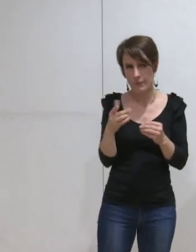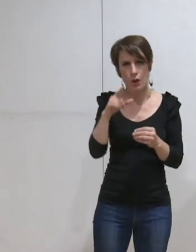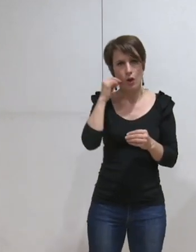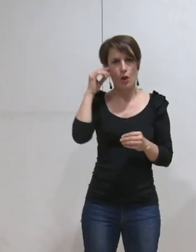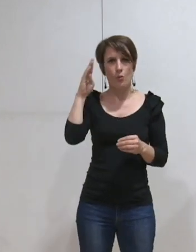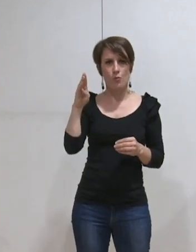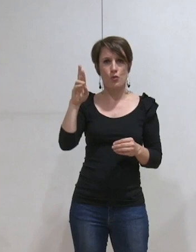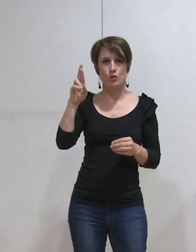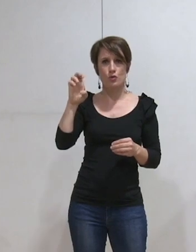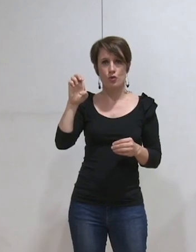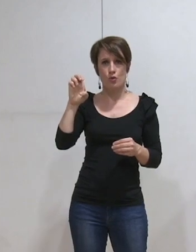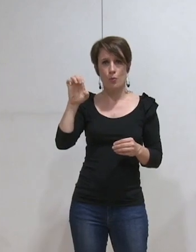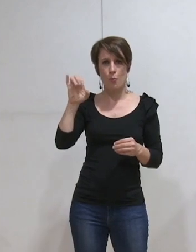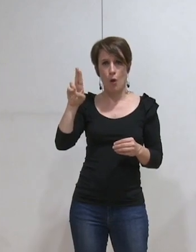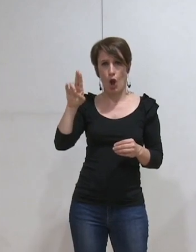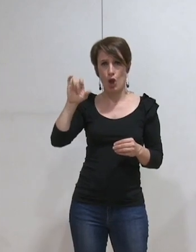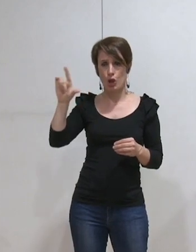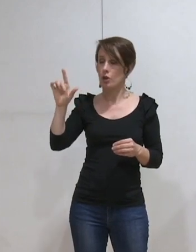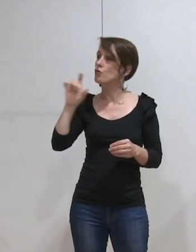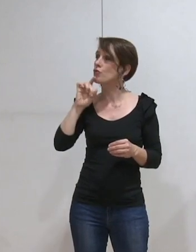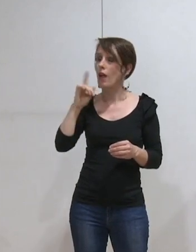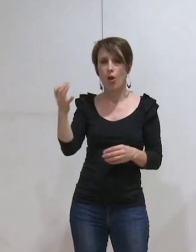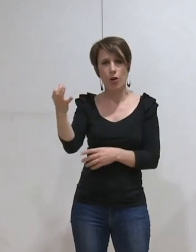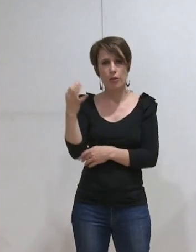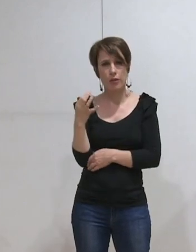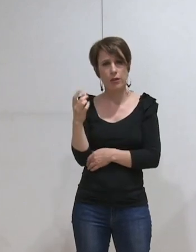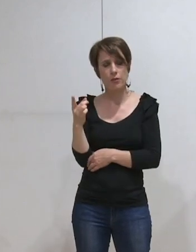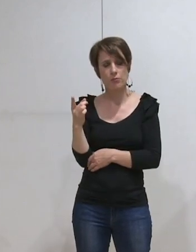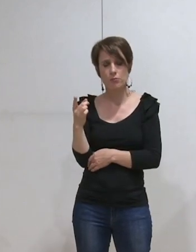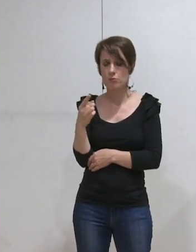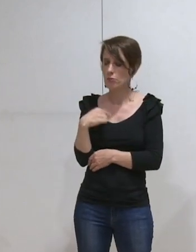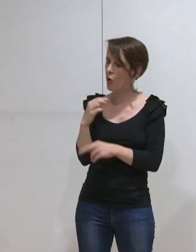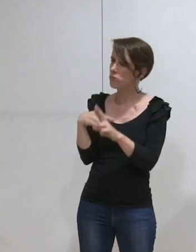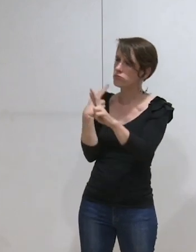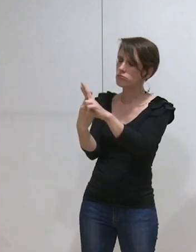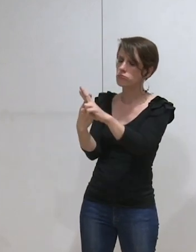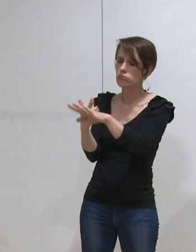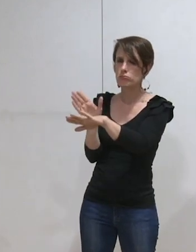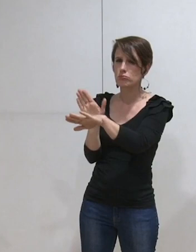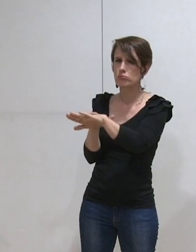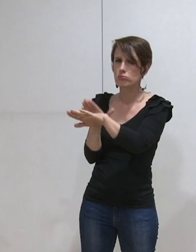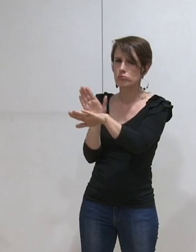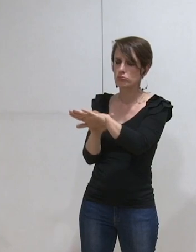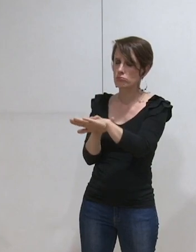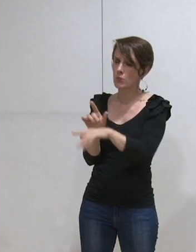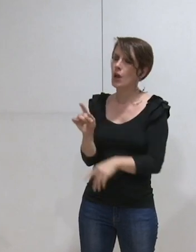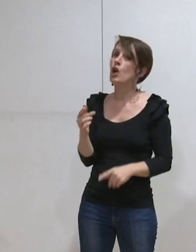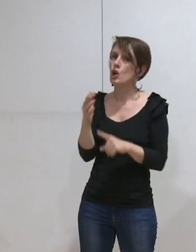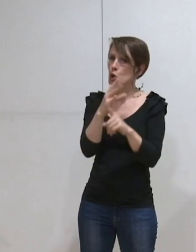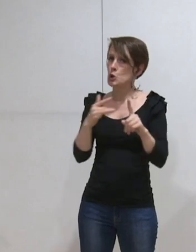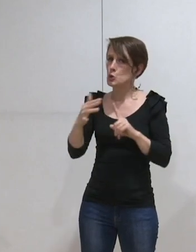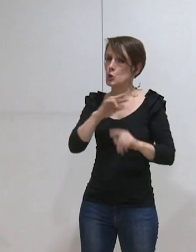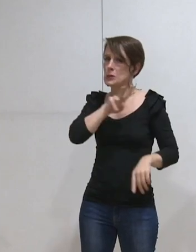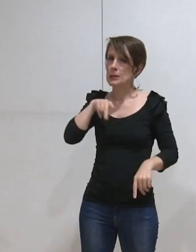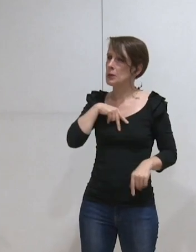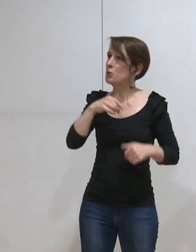breu tout à l'heure et souligner que la société notre société c'est la diversité et que